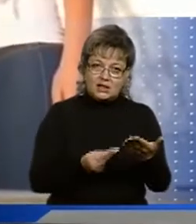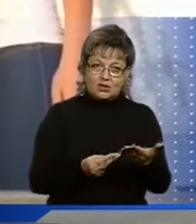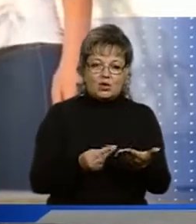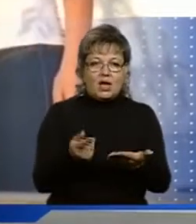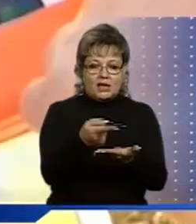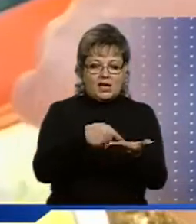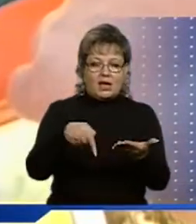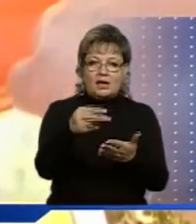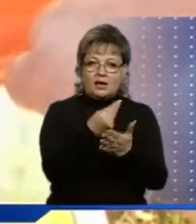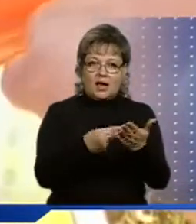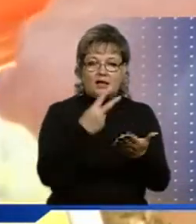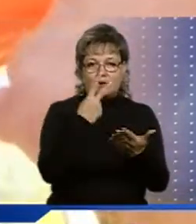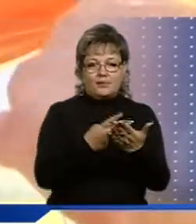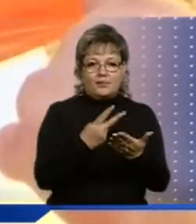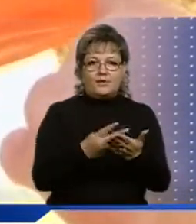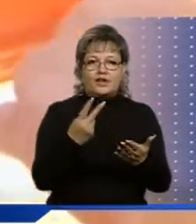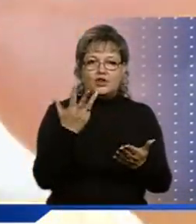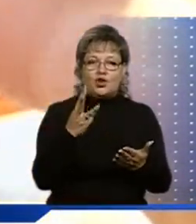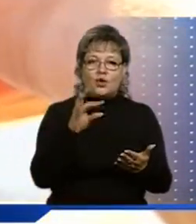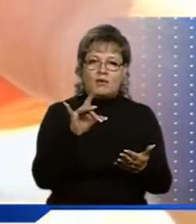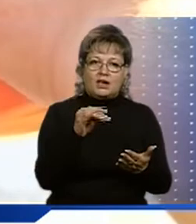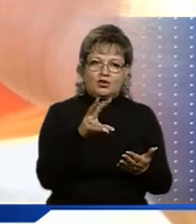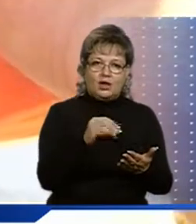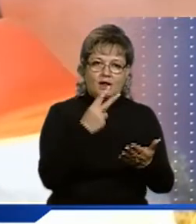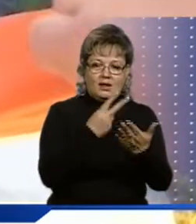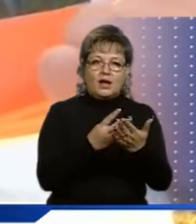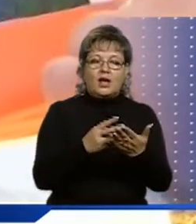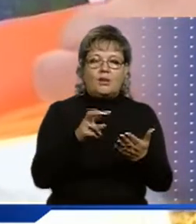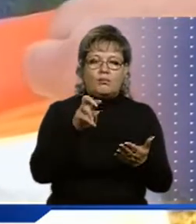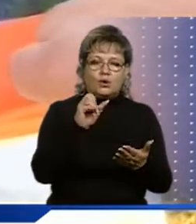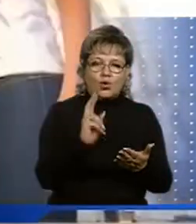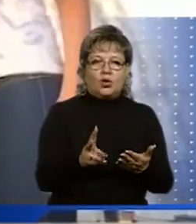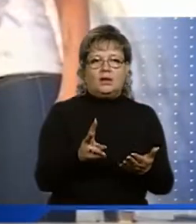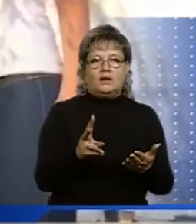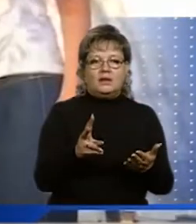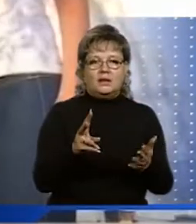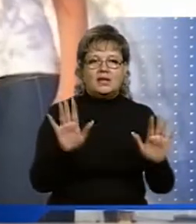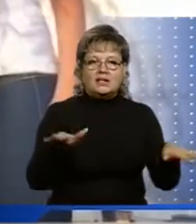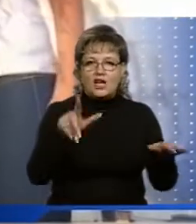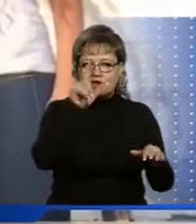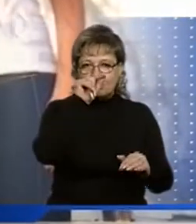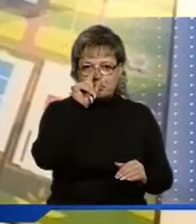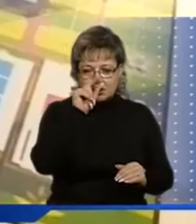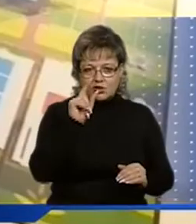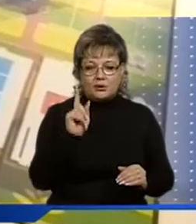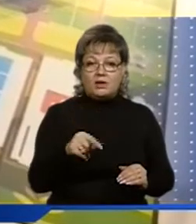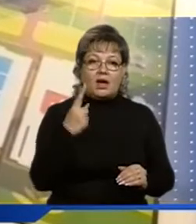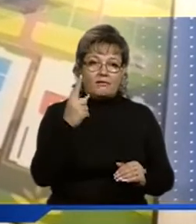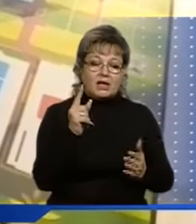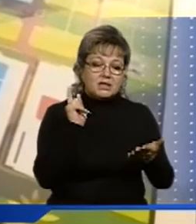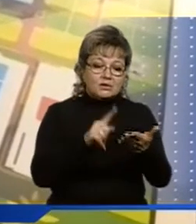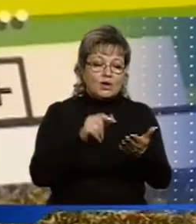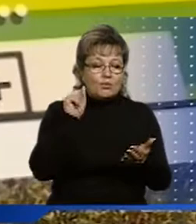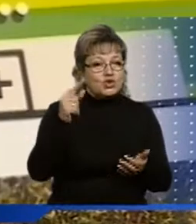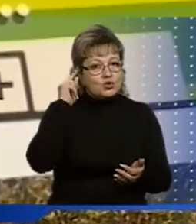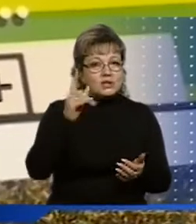появляется трехмерное изображение атомной электростанции с энергоблоками, с градирнями, с летающими птичками даже. В один клик можно